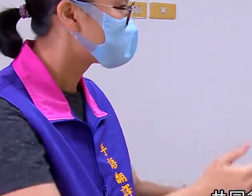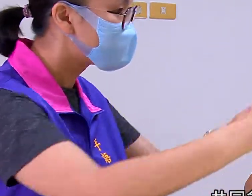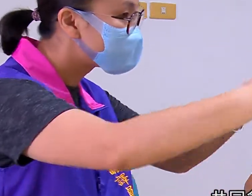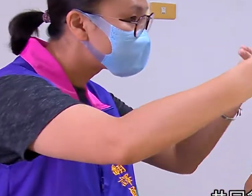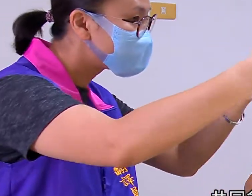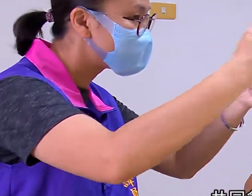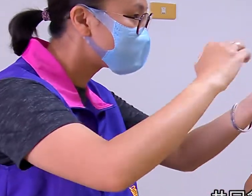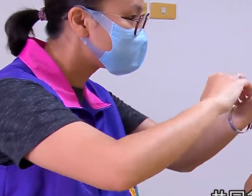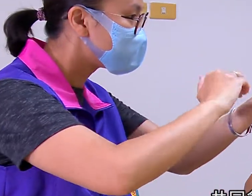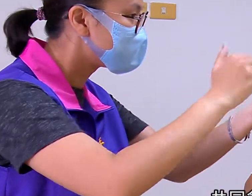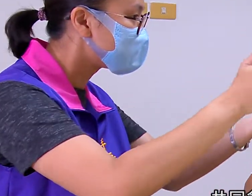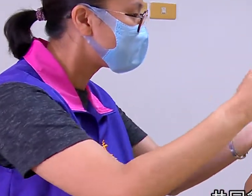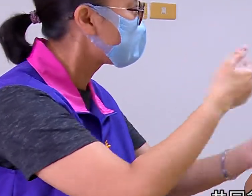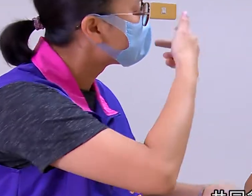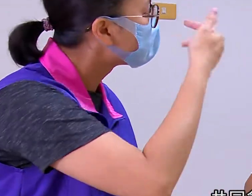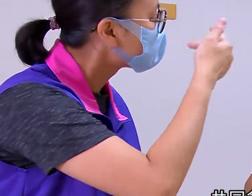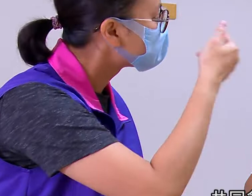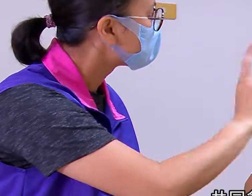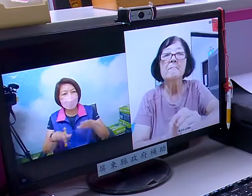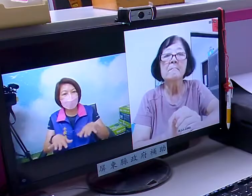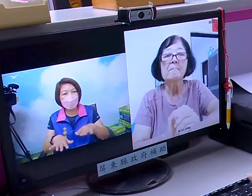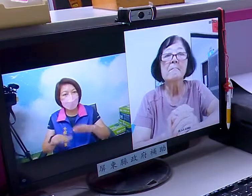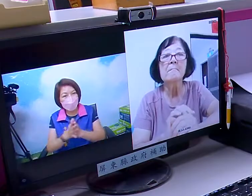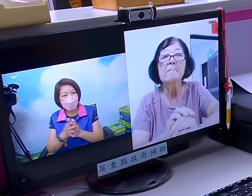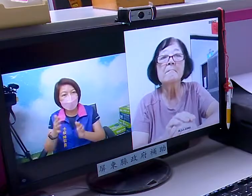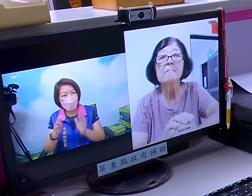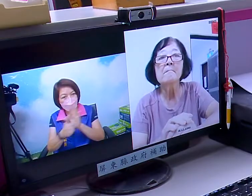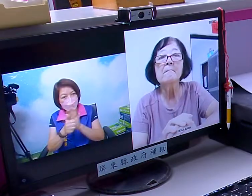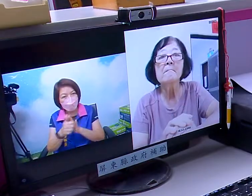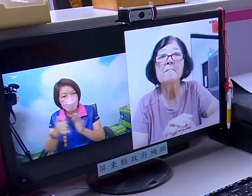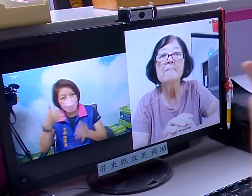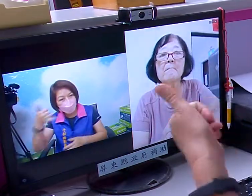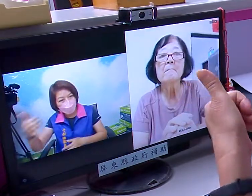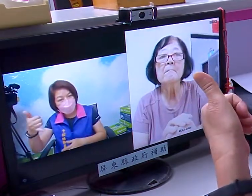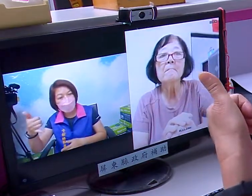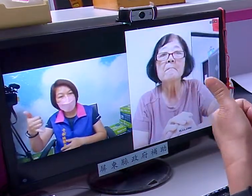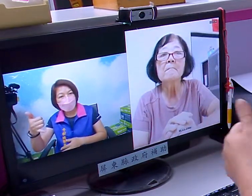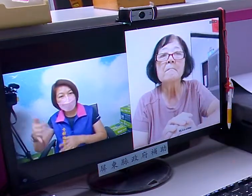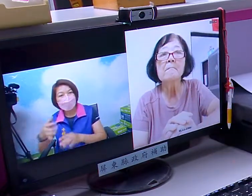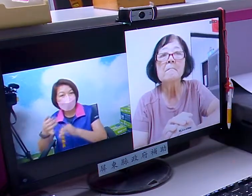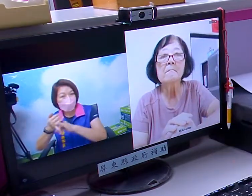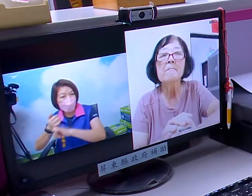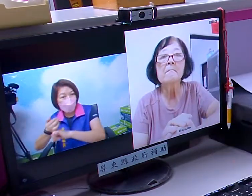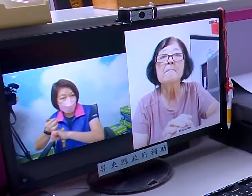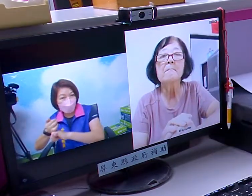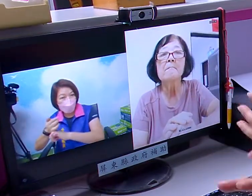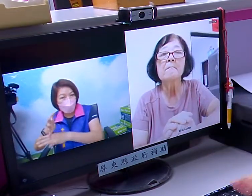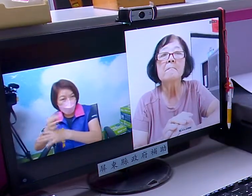共同创造共融平权的社会。记者张如一、刘建荣采访报道。